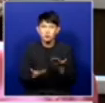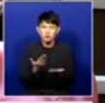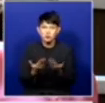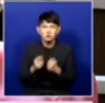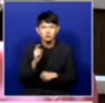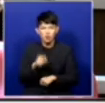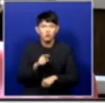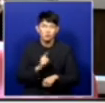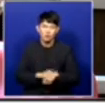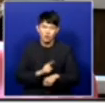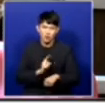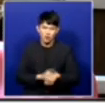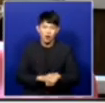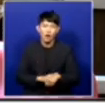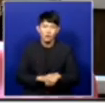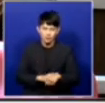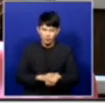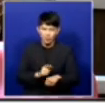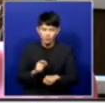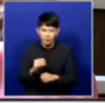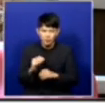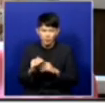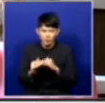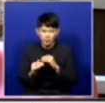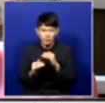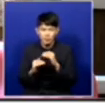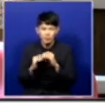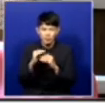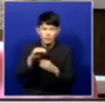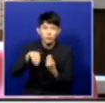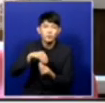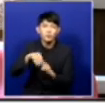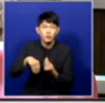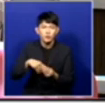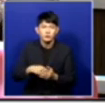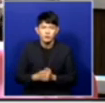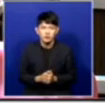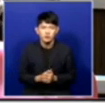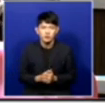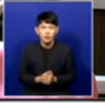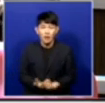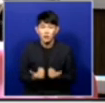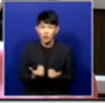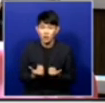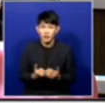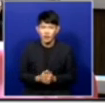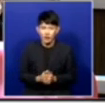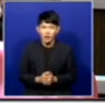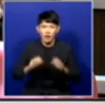องใช้เวลาในการฟื้นตัวท่านประธานครับดังนั้นมาตรการของรัฐบา